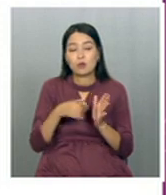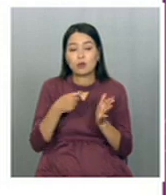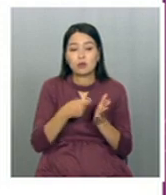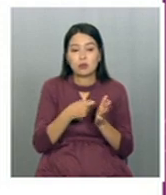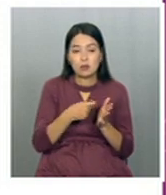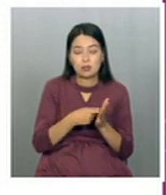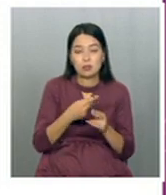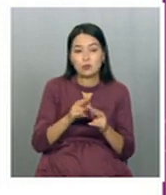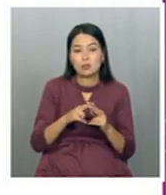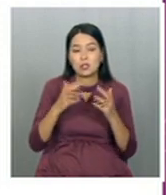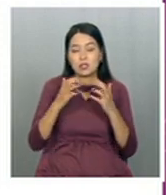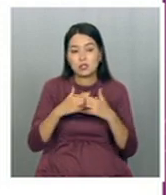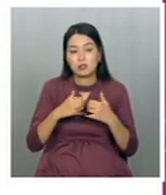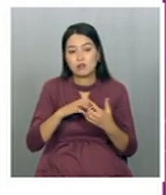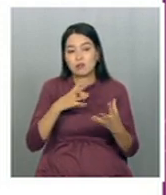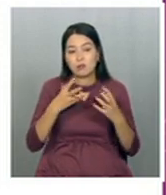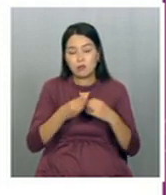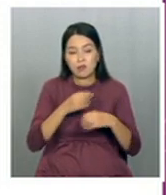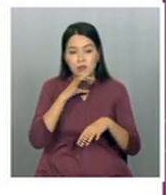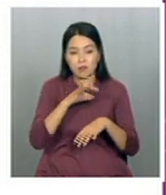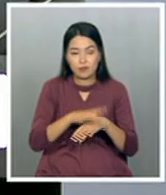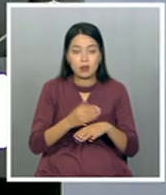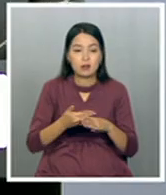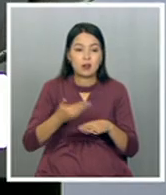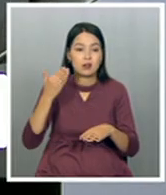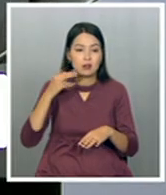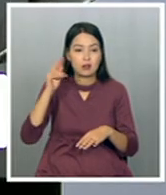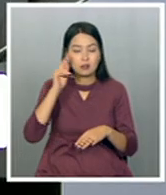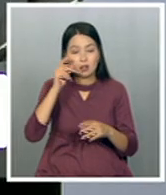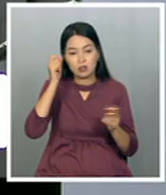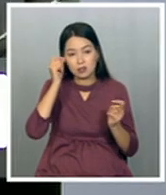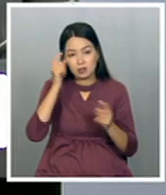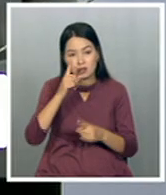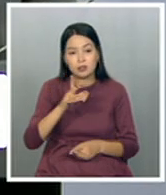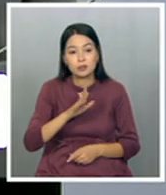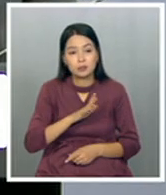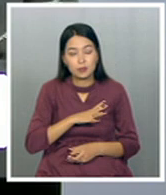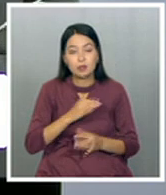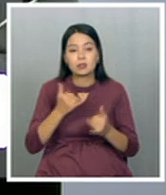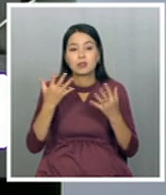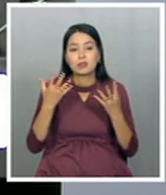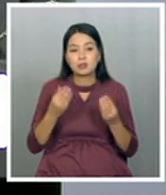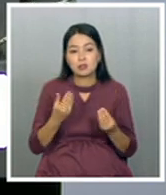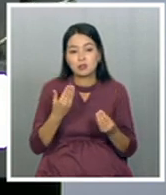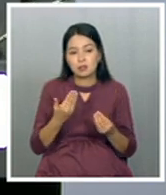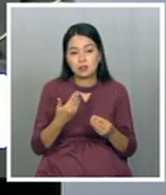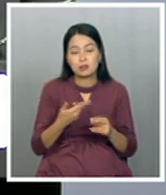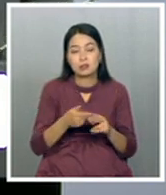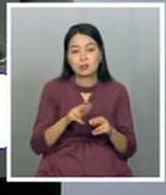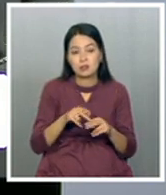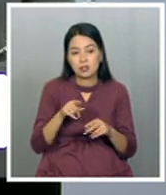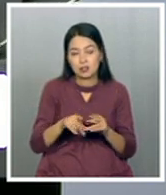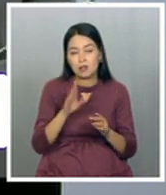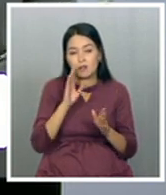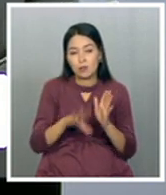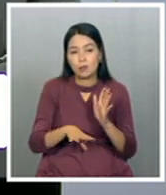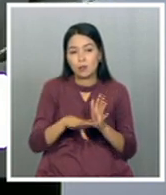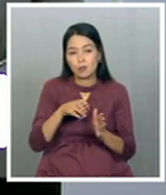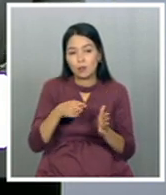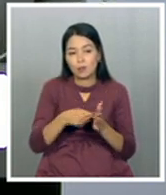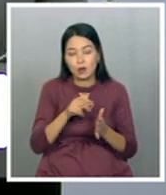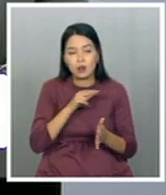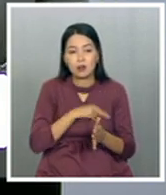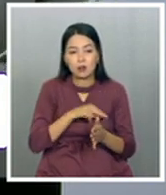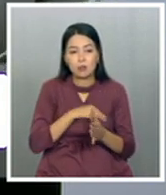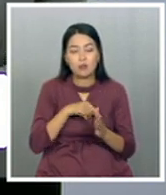үдерісіне әсер ететін факторларды біз өткен сабақтарда қарастырған болатынбыз. Бүгінгі сабақта осы транспирация үдерісіне әсер ететін